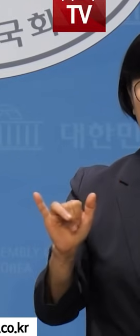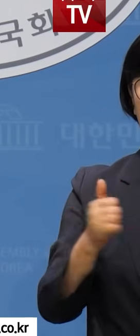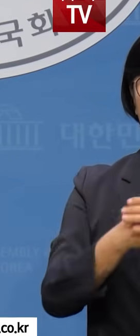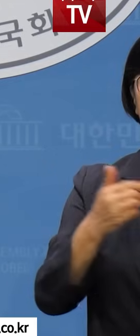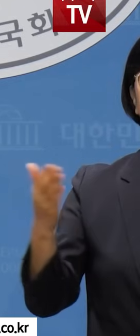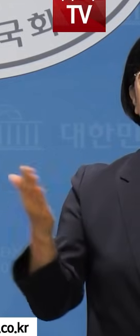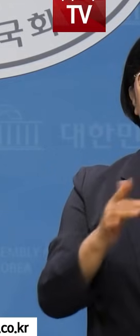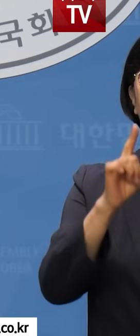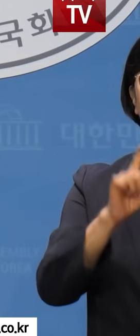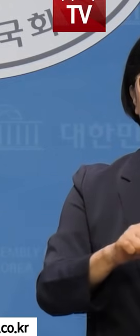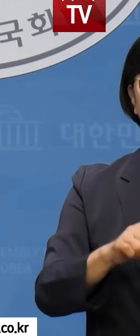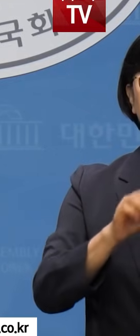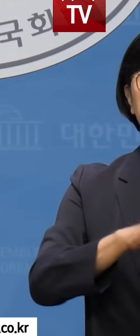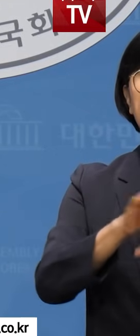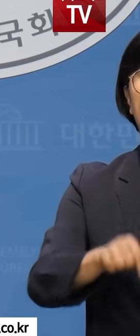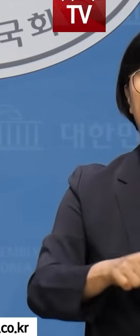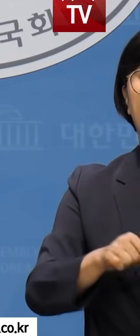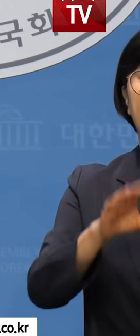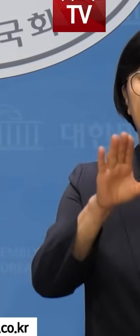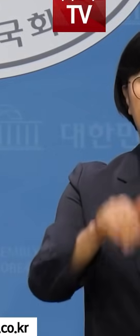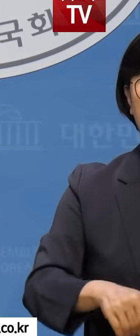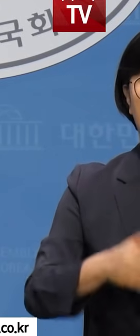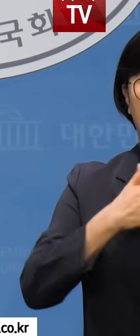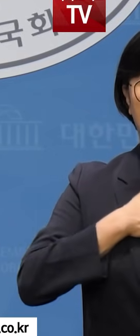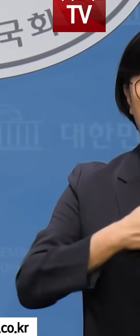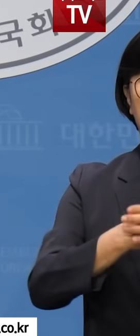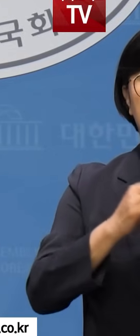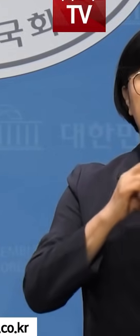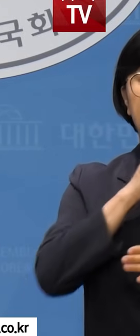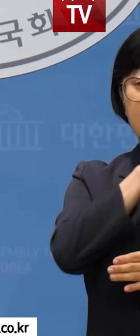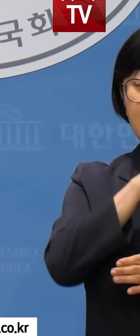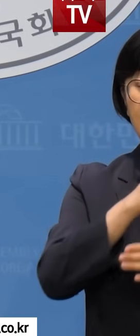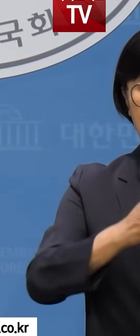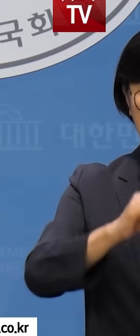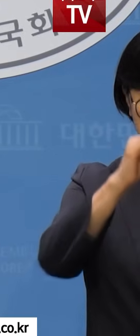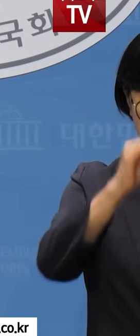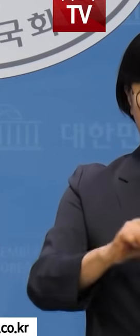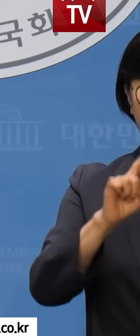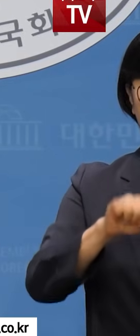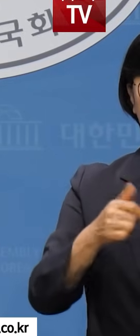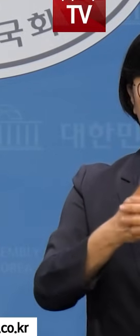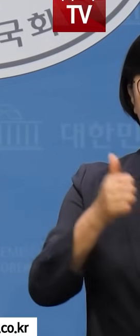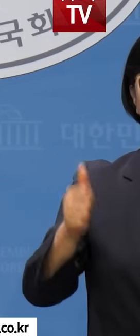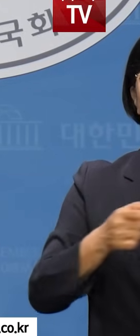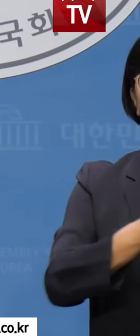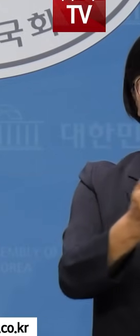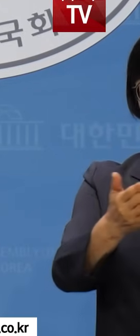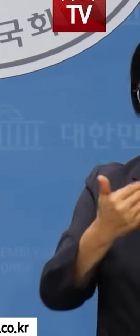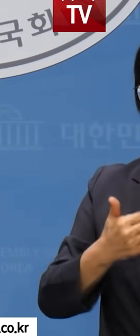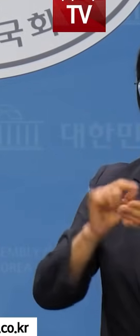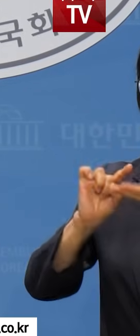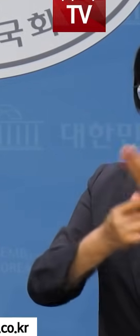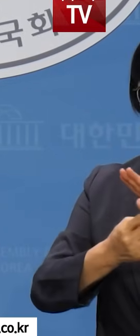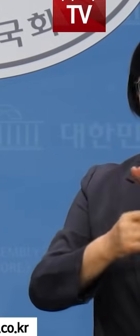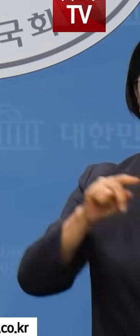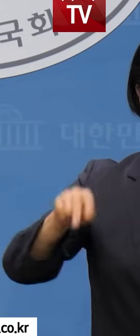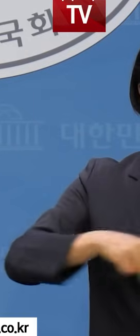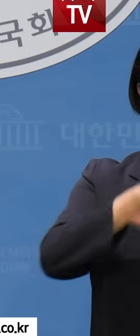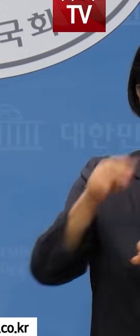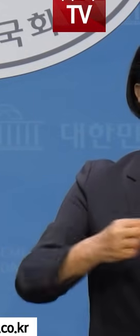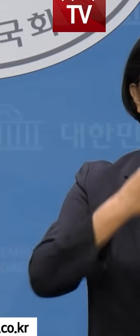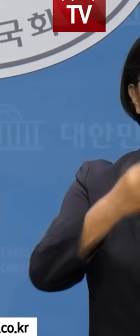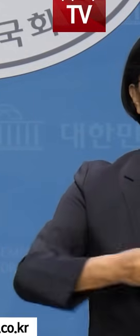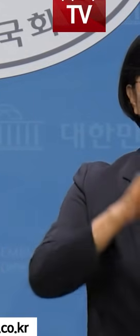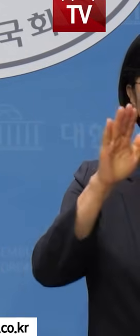그 직무를 수행하면서 알게 된 피의 사실을 공소제기 전에 공표한 경우에는